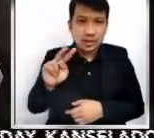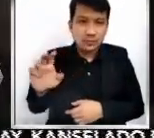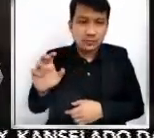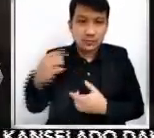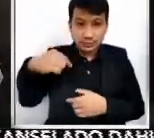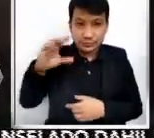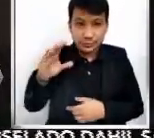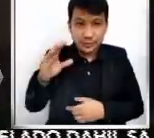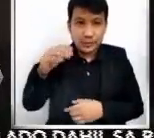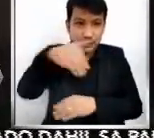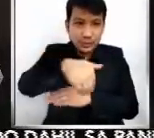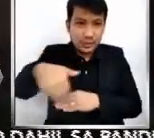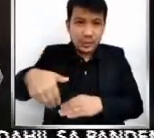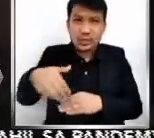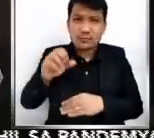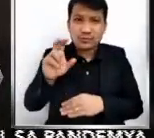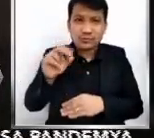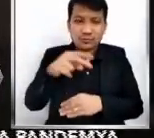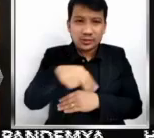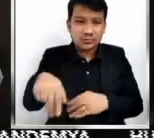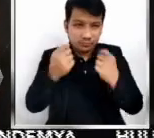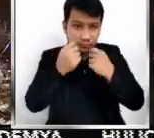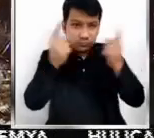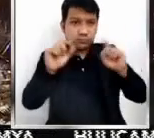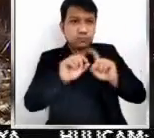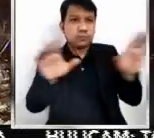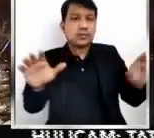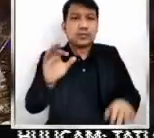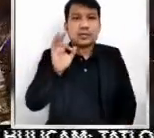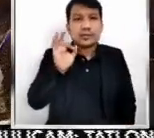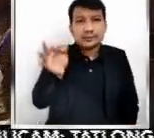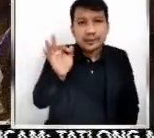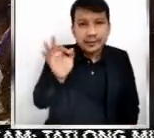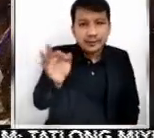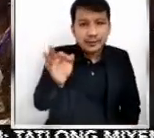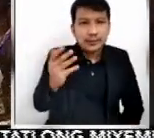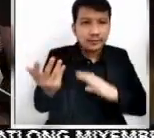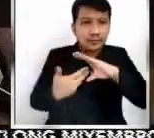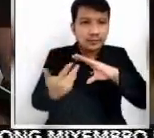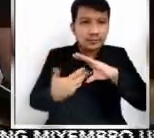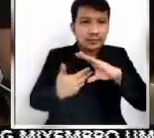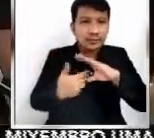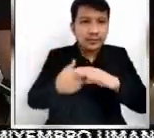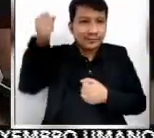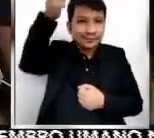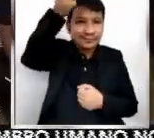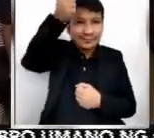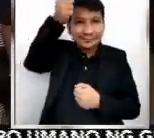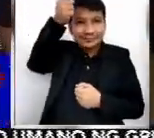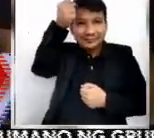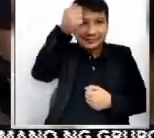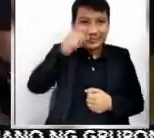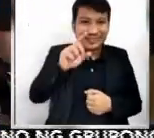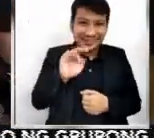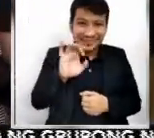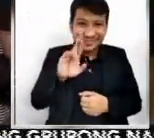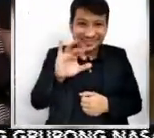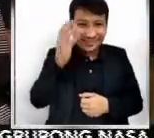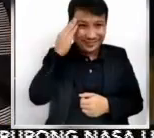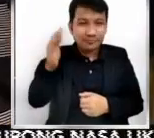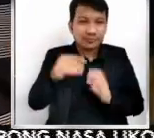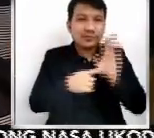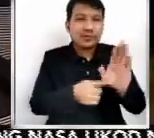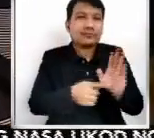gabi, bumungad sa kanila ang 90 customer at entertainer. May nang papasukin na to ng raid,